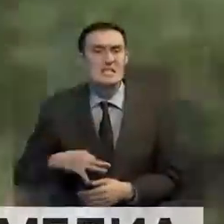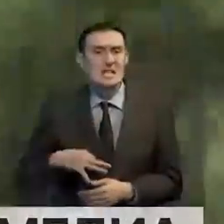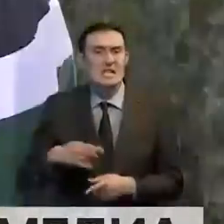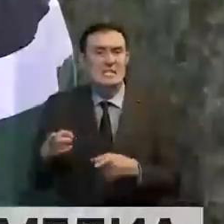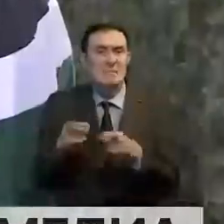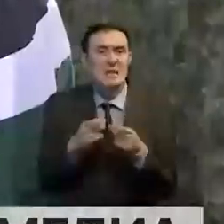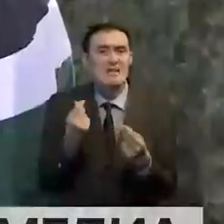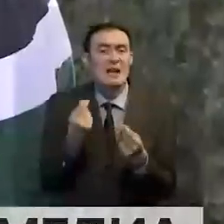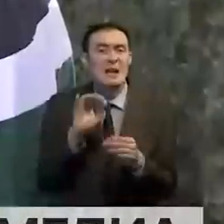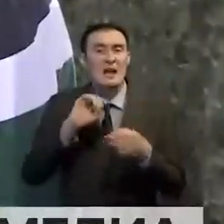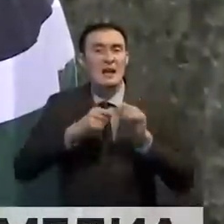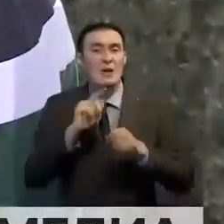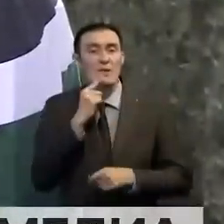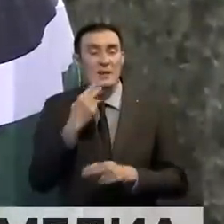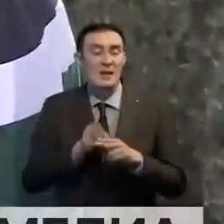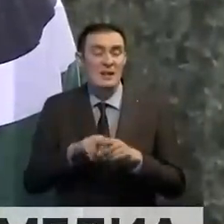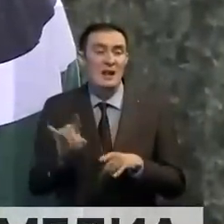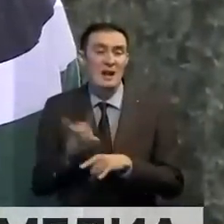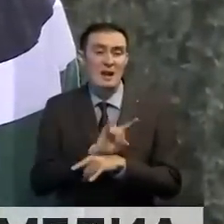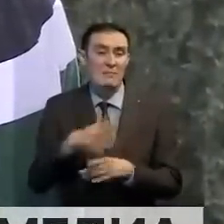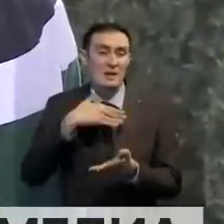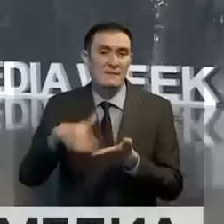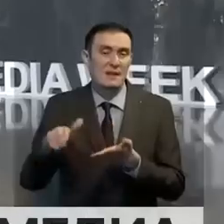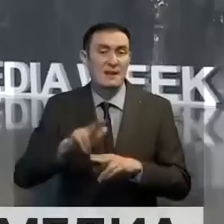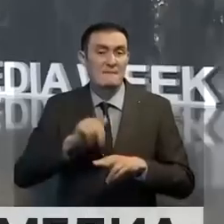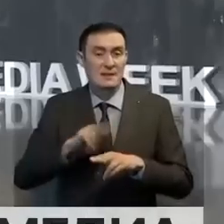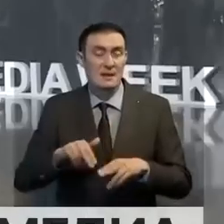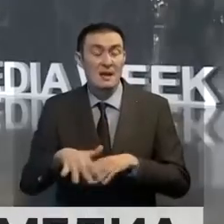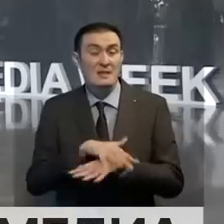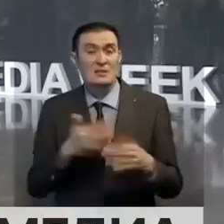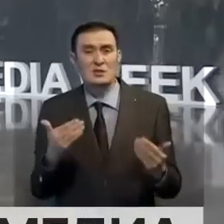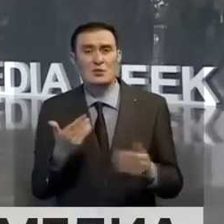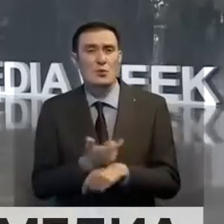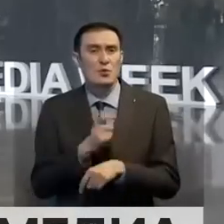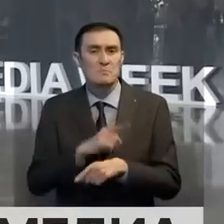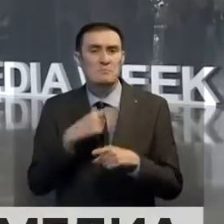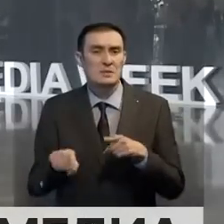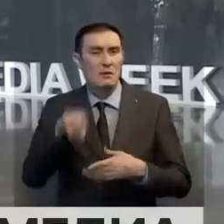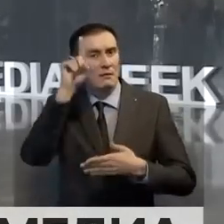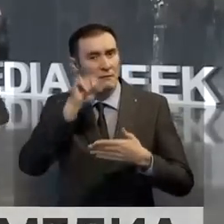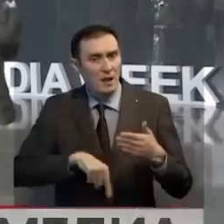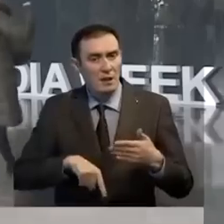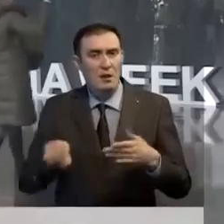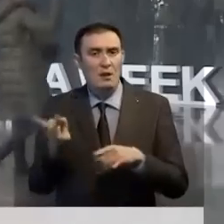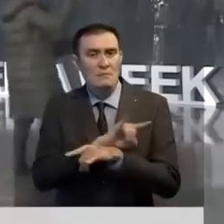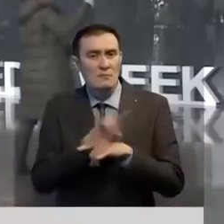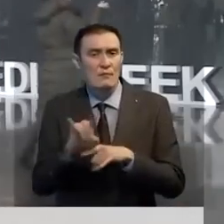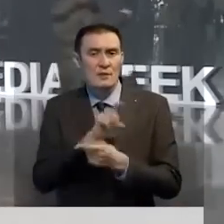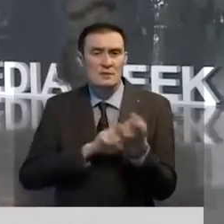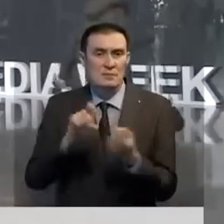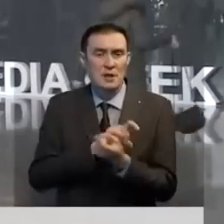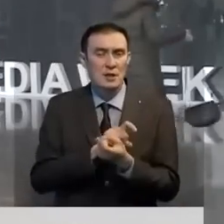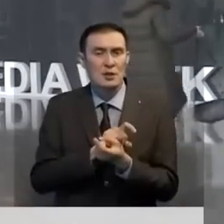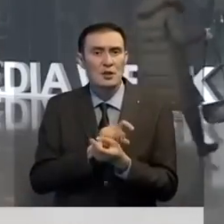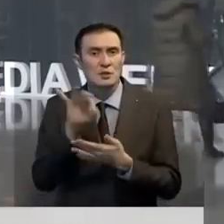заманивая конфетами. Позже этот факт опровергли в МВД. Население больше очень сильно верит фейковым новостям. Почему? Потому что они подаются очень вкусно,